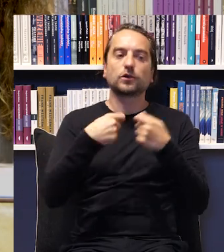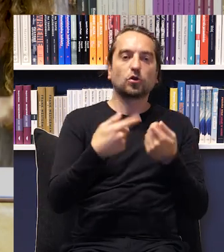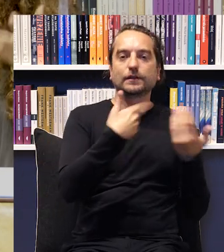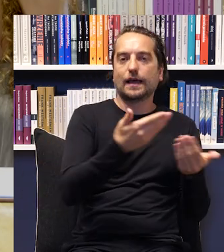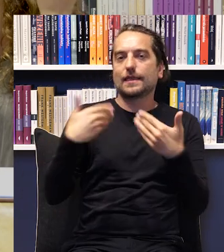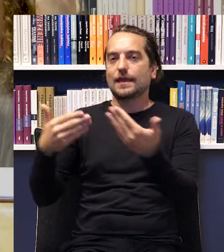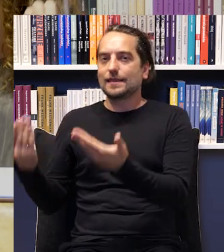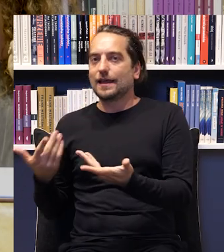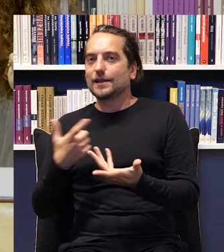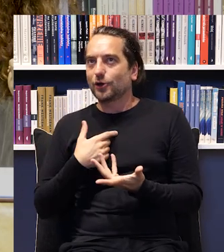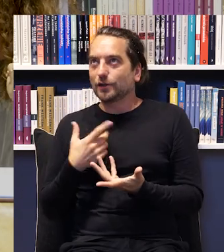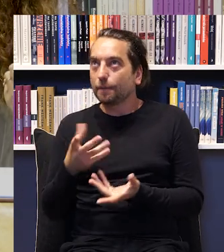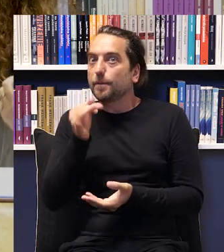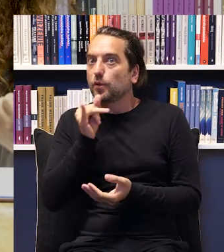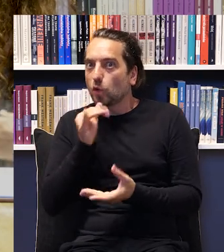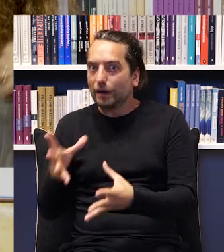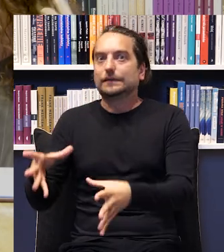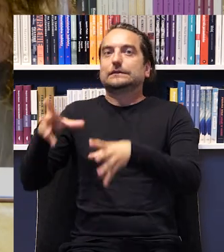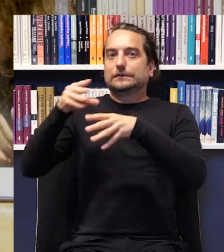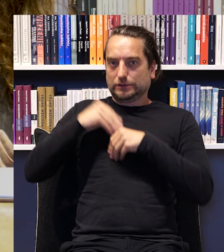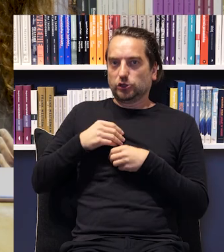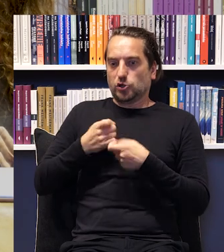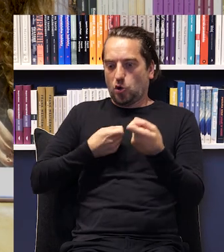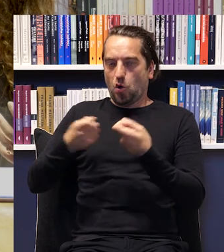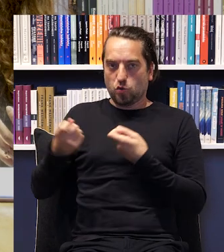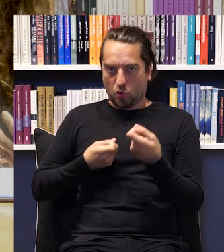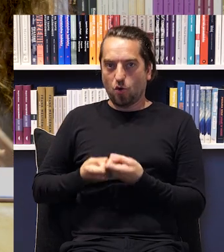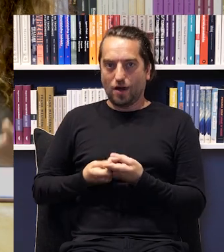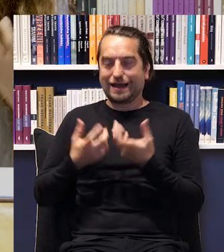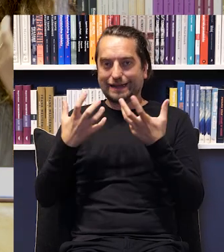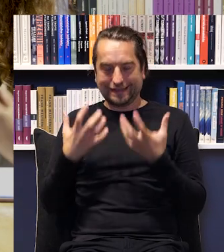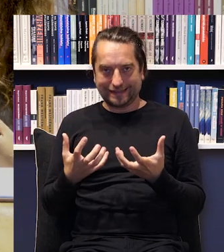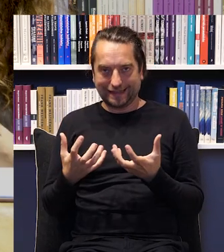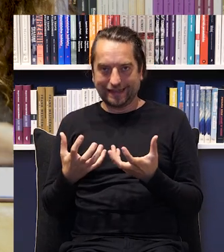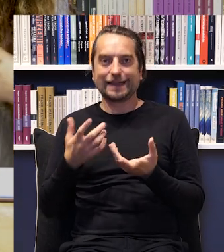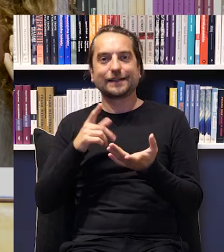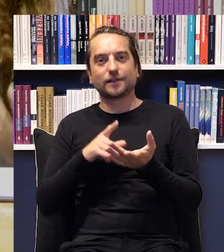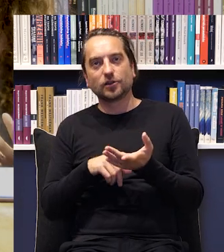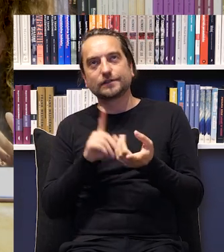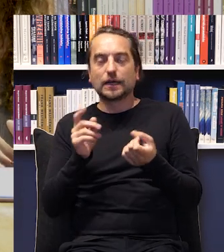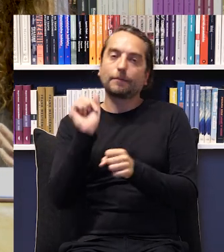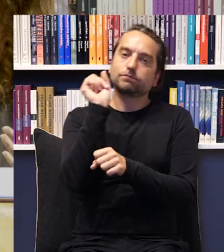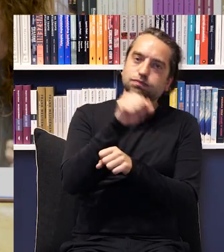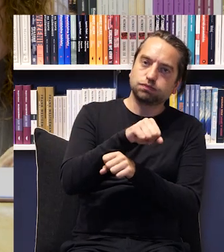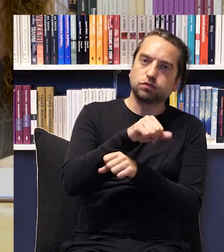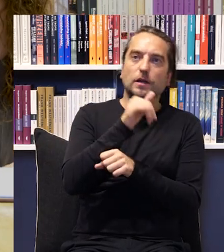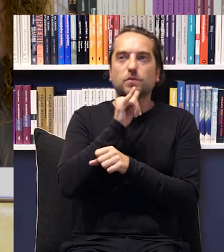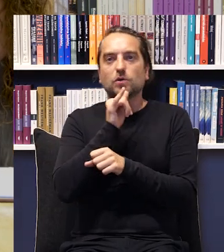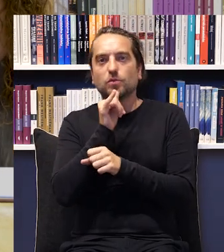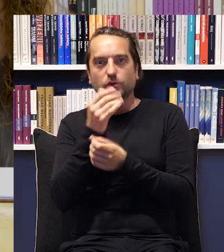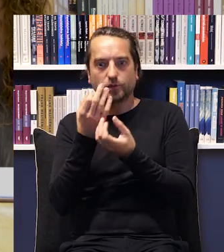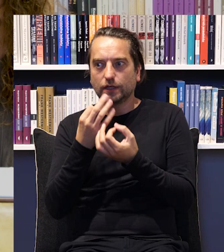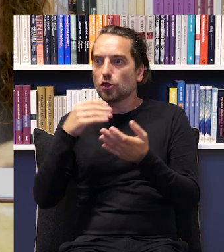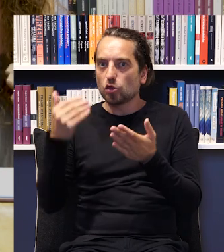właśnie przejąć tę kontrolę i w pewnym momencie jestem trochę pokonana, trochę się próbuję w tej sytuacji od